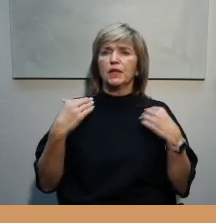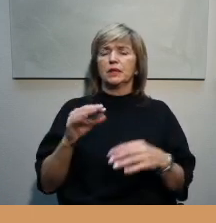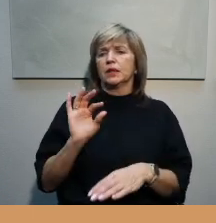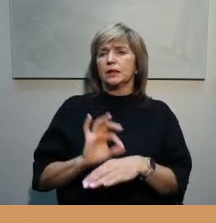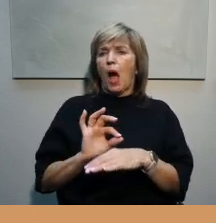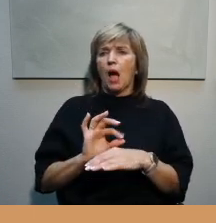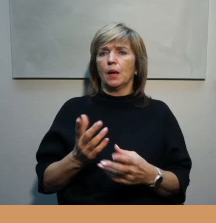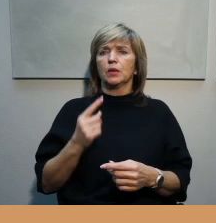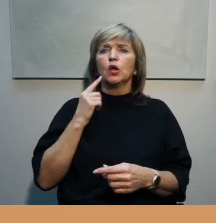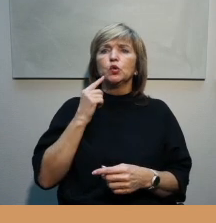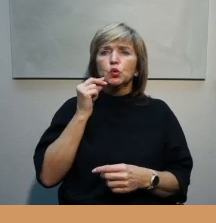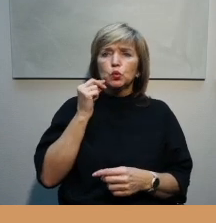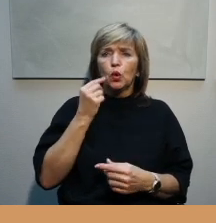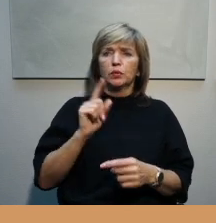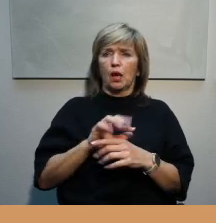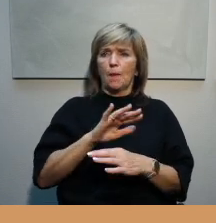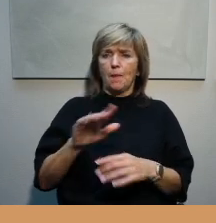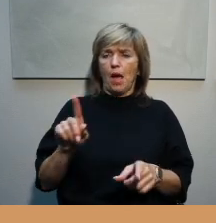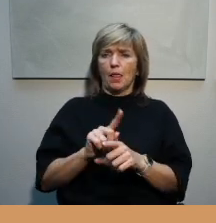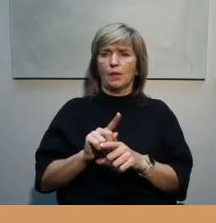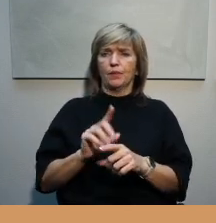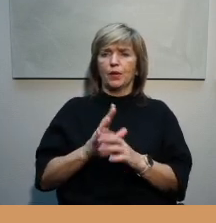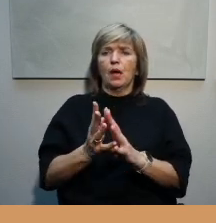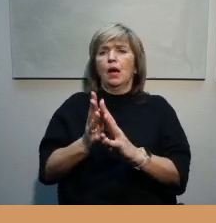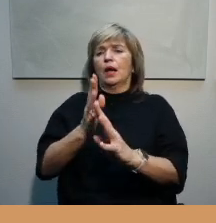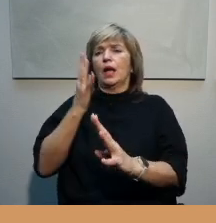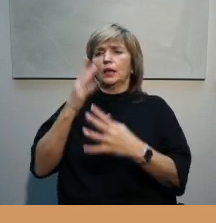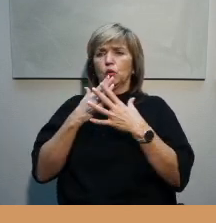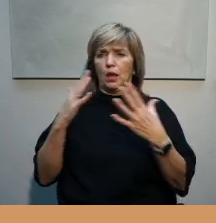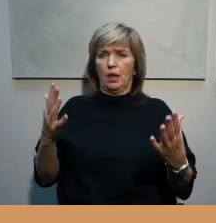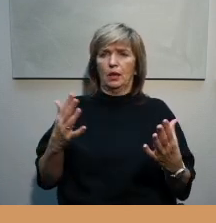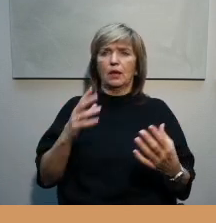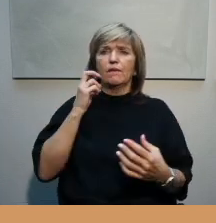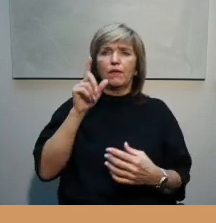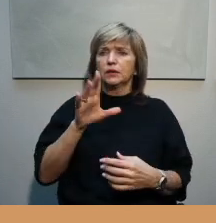sāpes, zobārstniecība arī bērniem, rindas ir milzīgas.